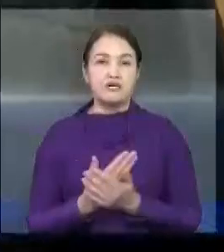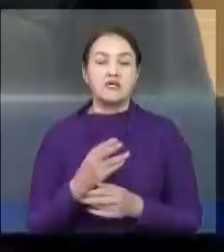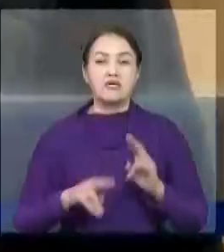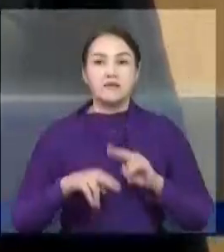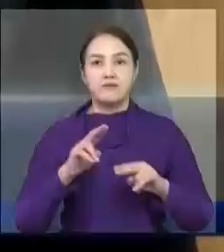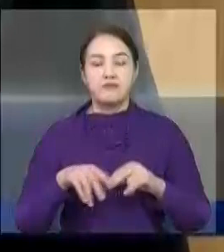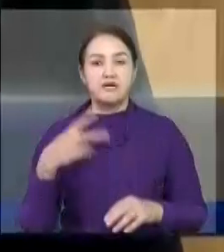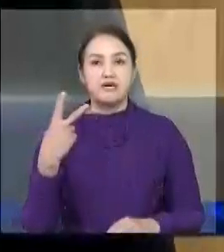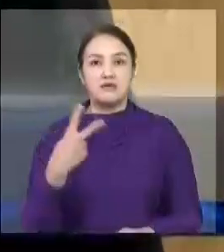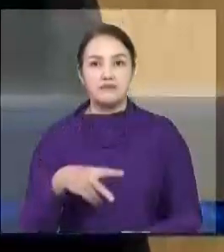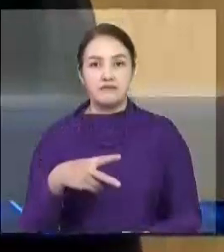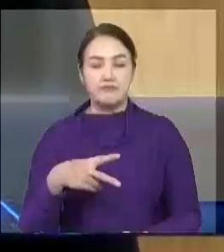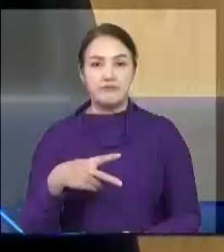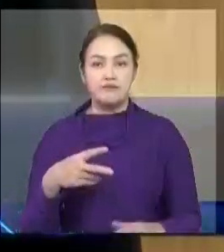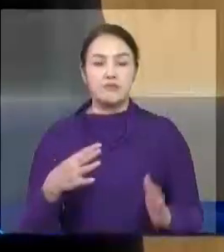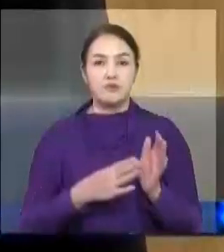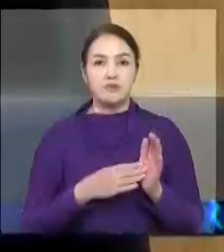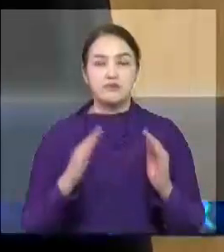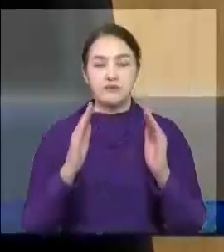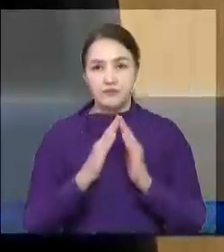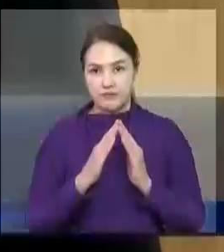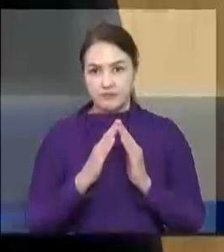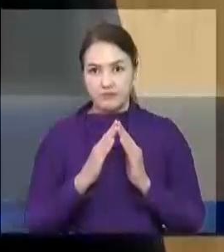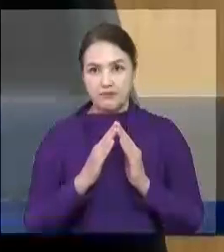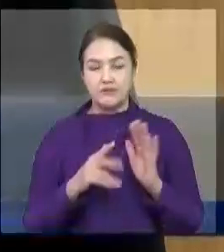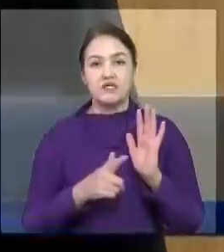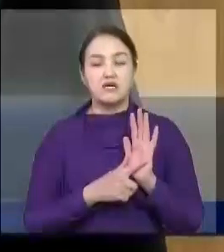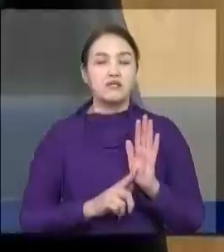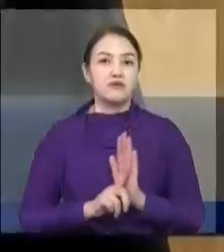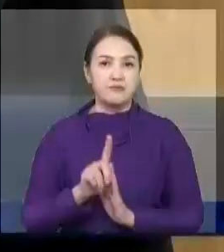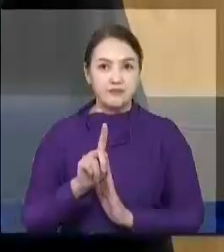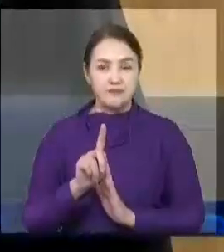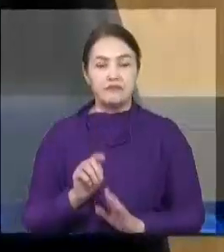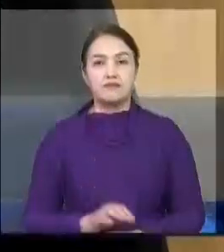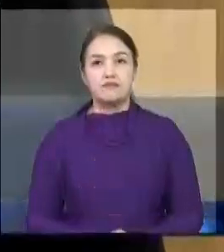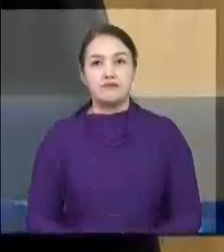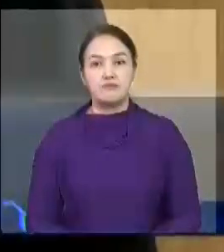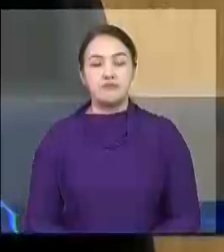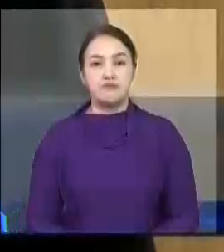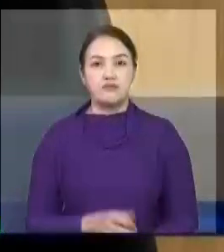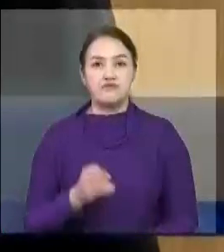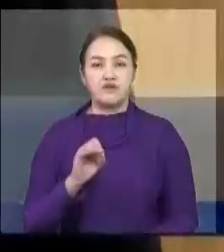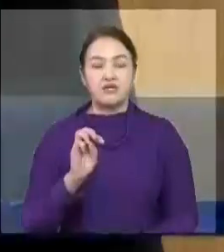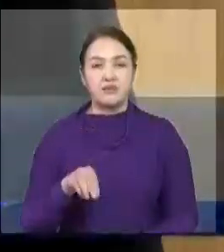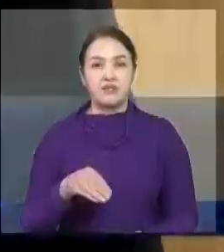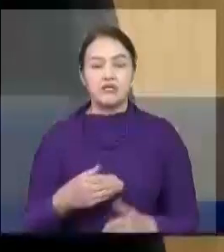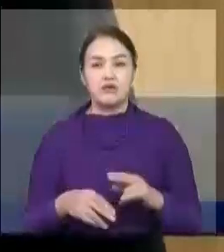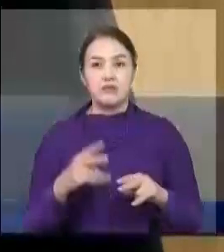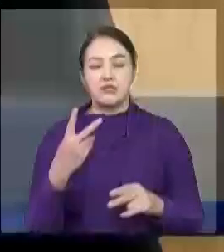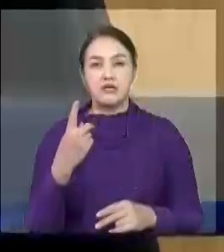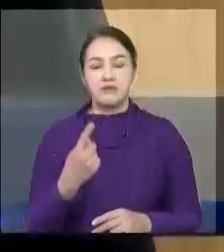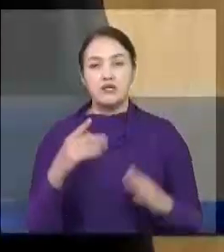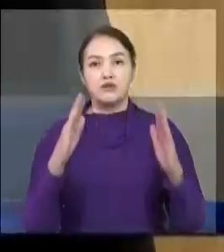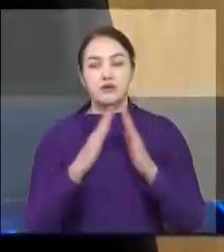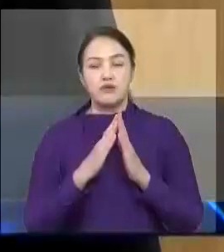салынып атқан 29 үйдің 7-і басталды. Фундаменттері құйылып, бір үйіміз уже бел